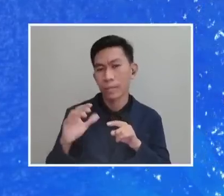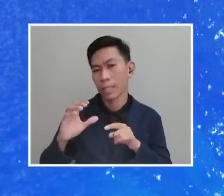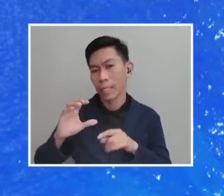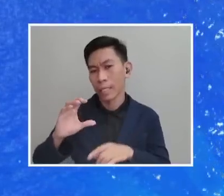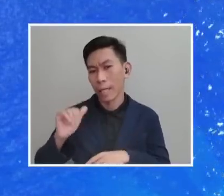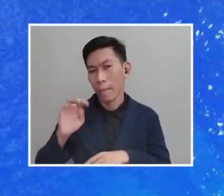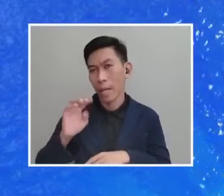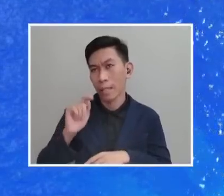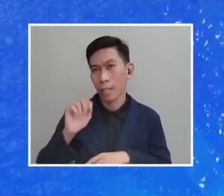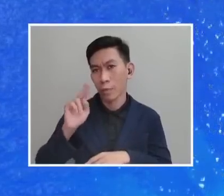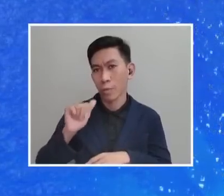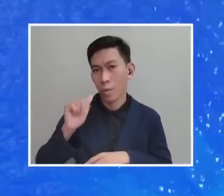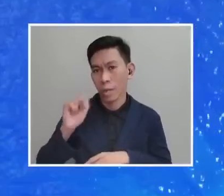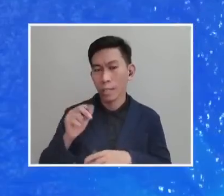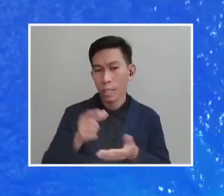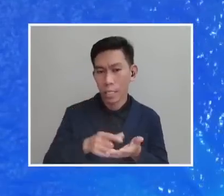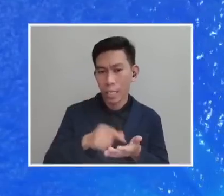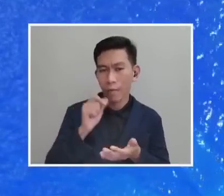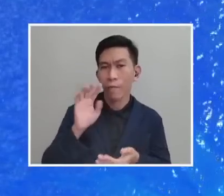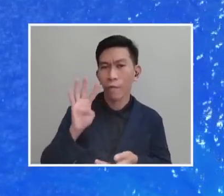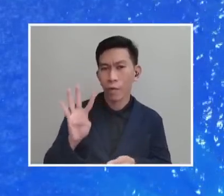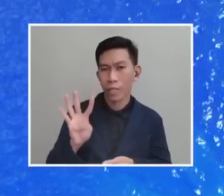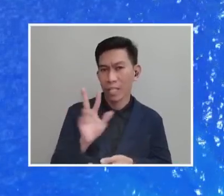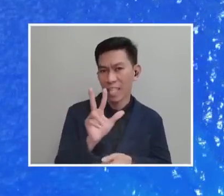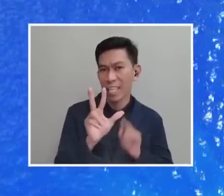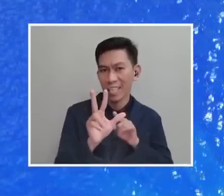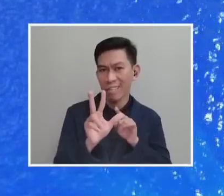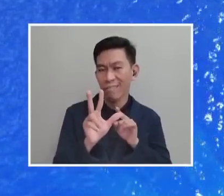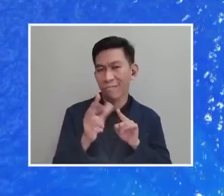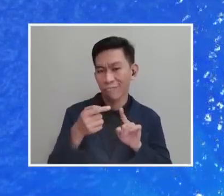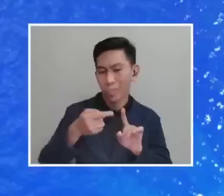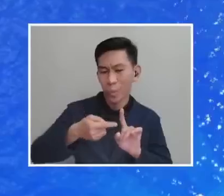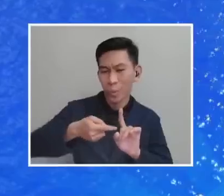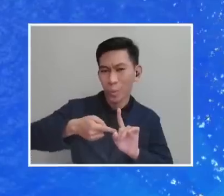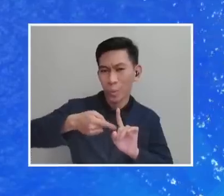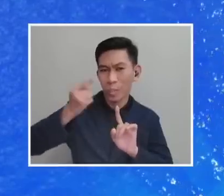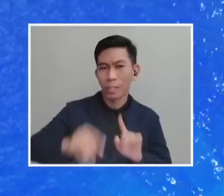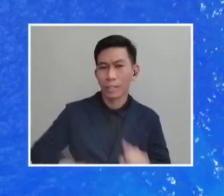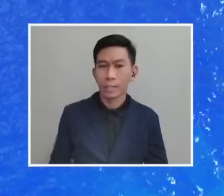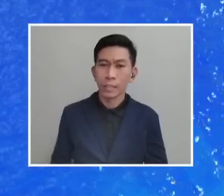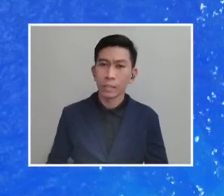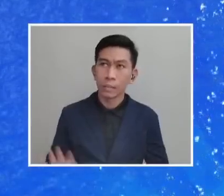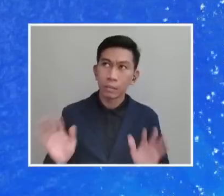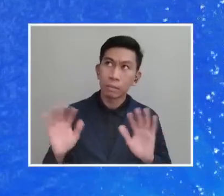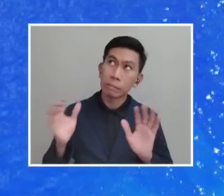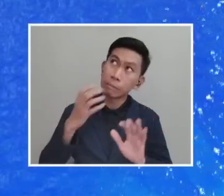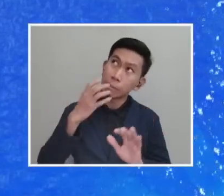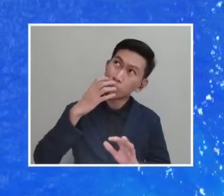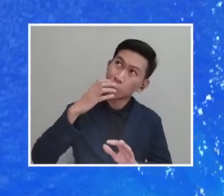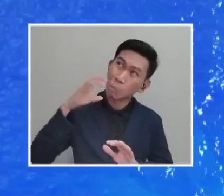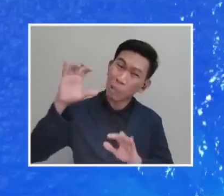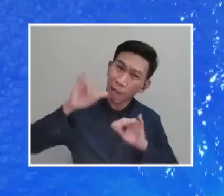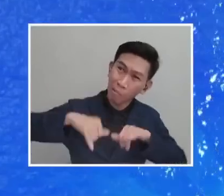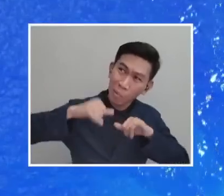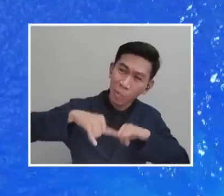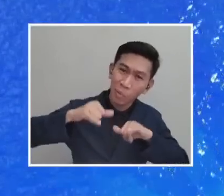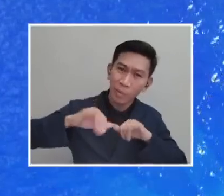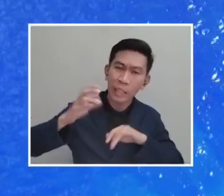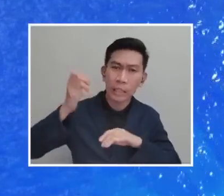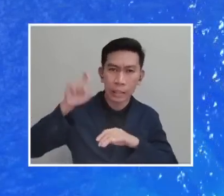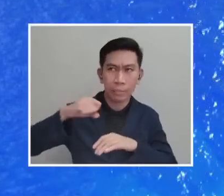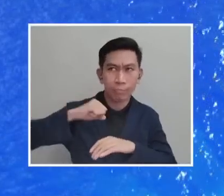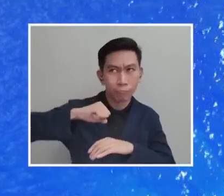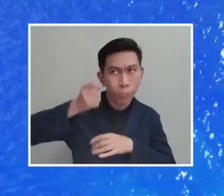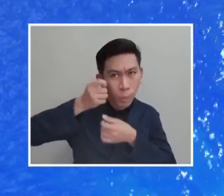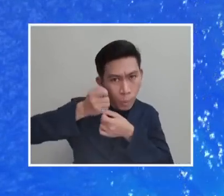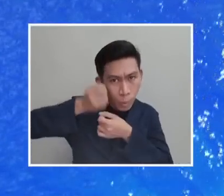at Tarlac 43 degrees Celsius. Kapamilya, iwasan pong mabilad sa arawan, huwag kalimutan ang pananggalang sa init at dalasan ang